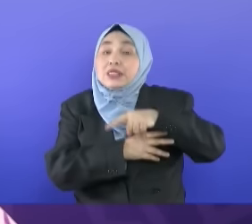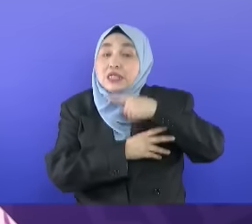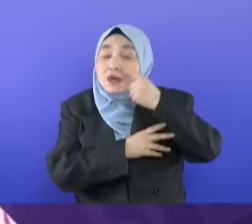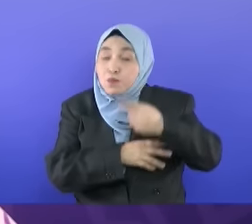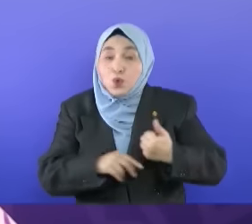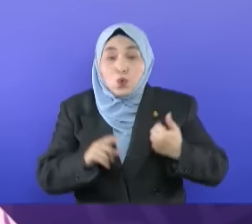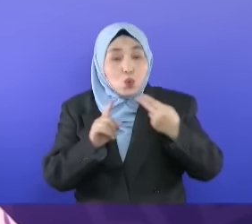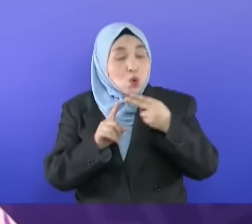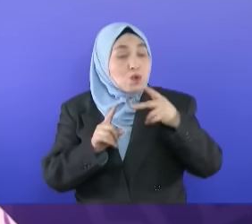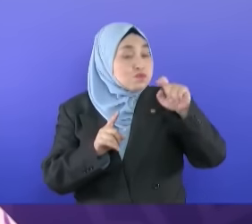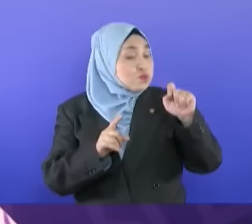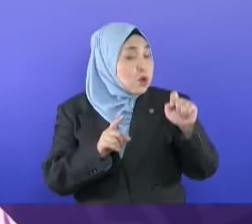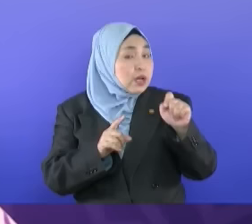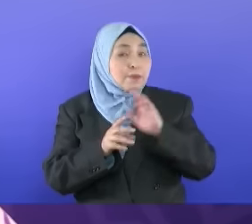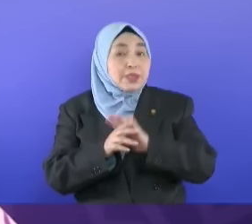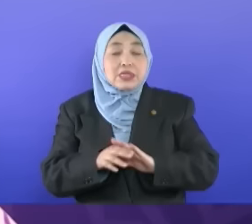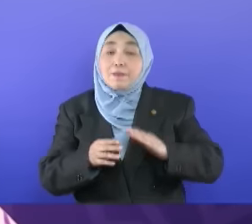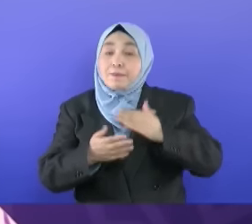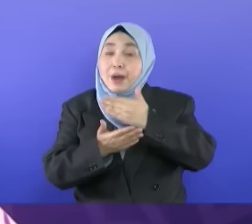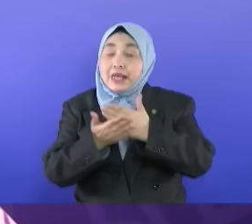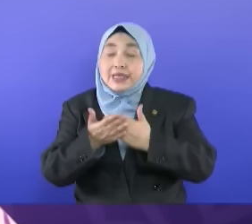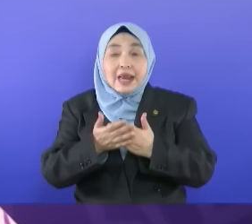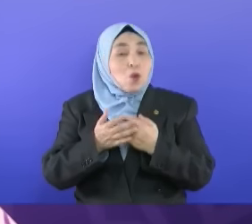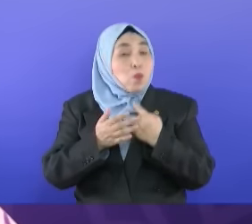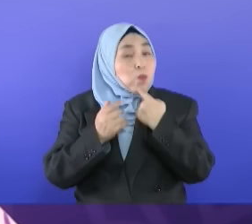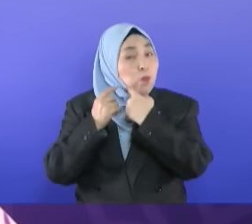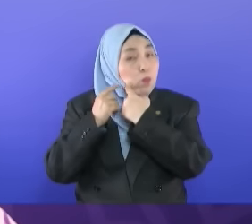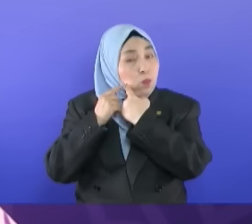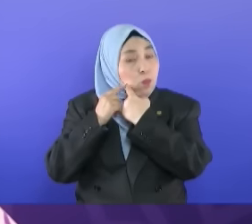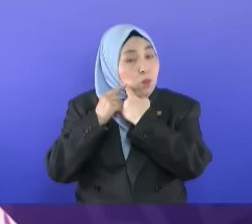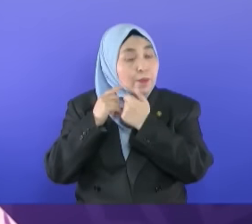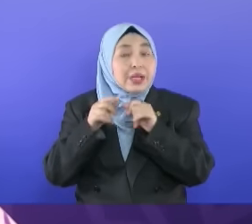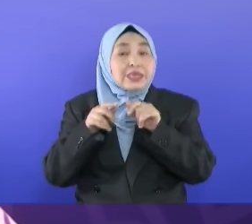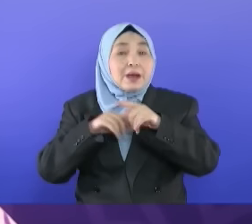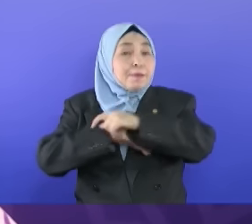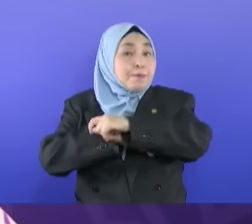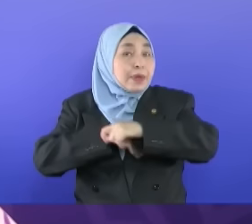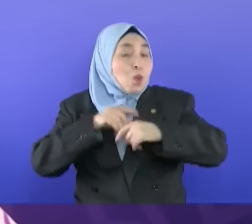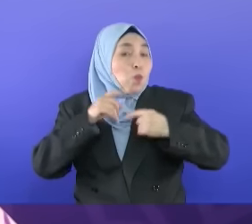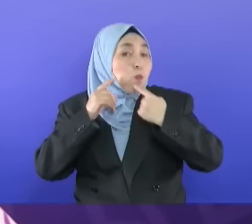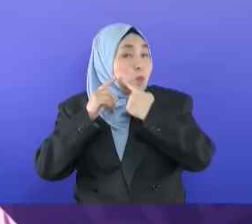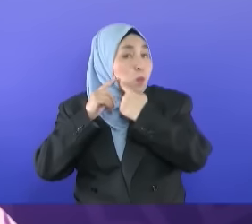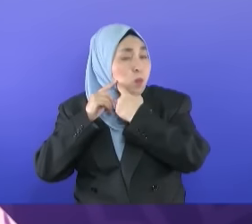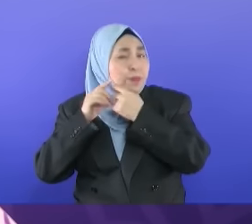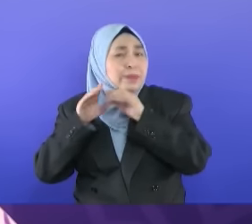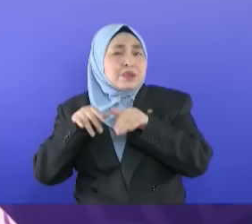dhad yang kita tahu makhrajnya di bagian tepi lidah maka tetepi macam-macam